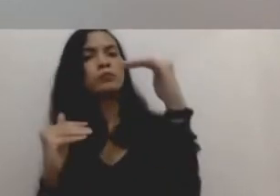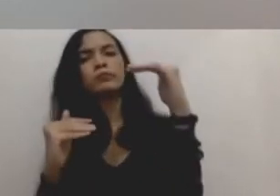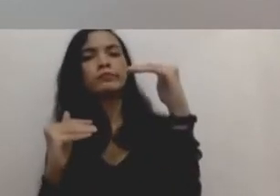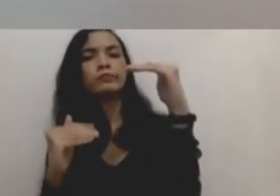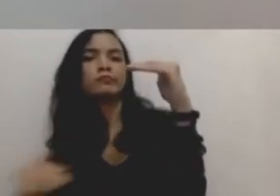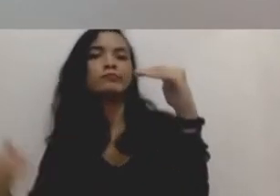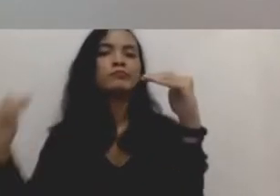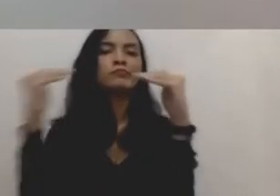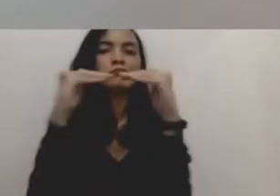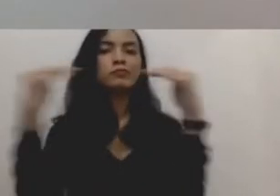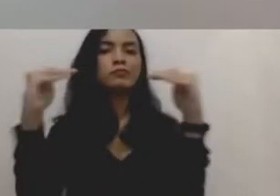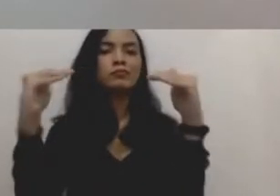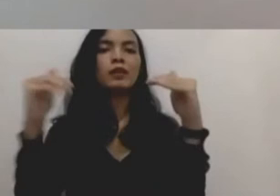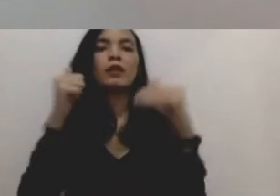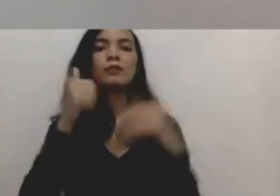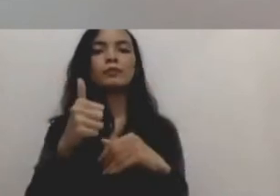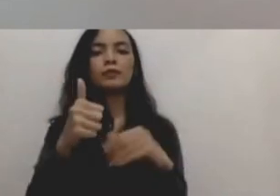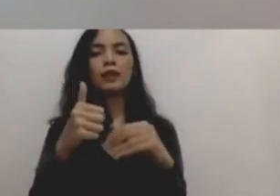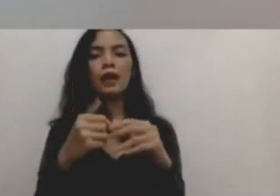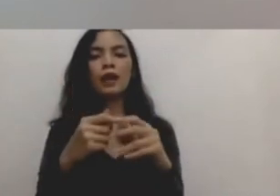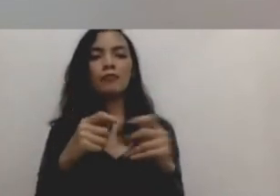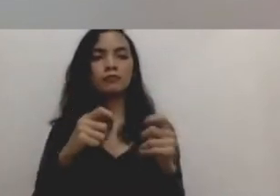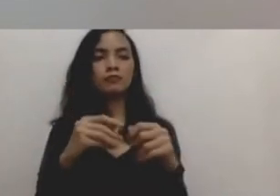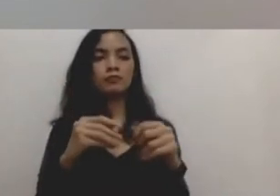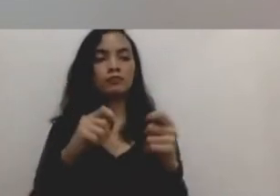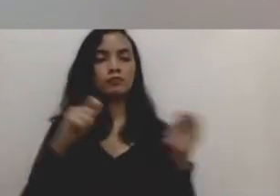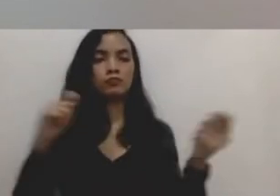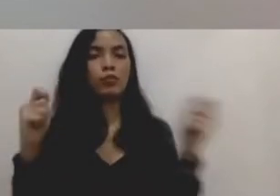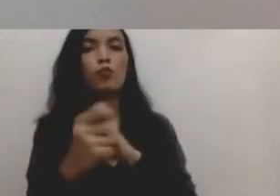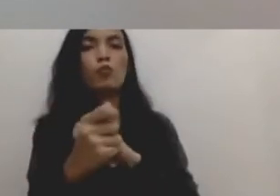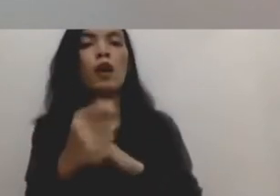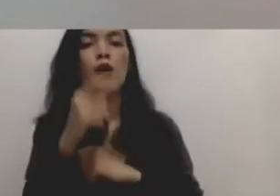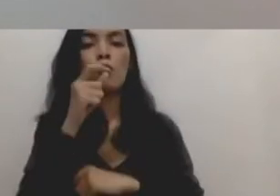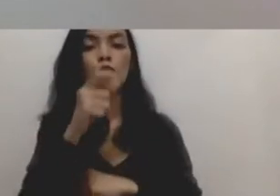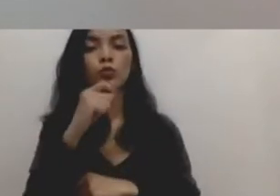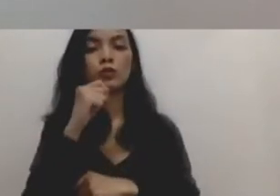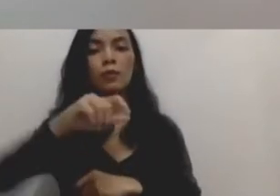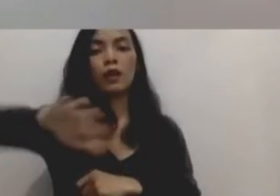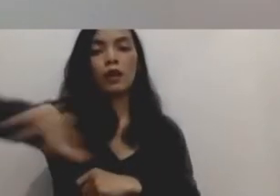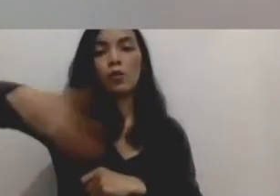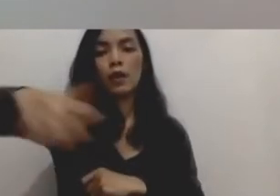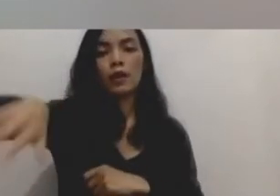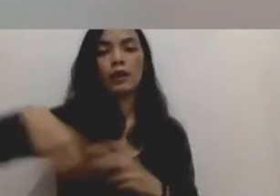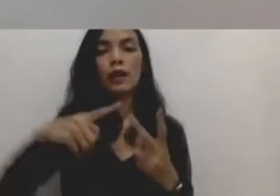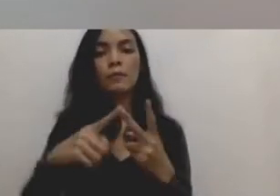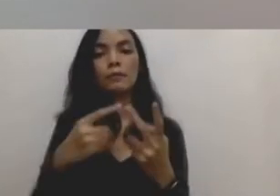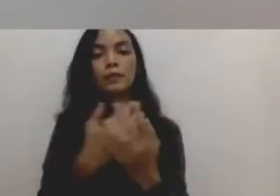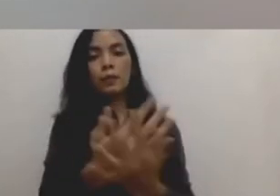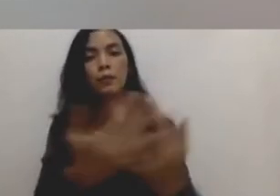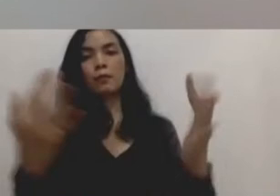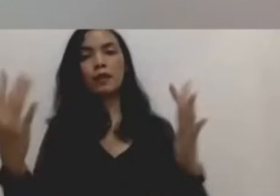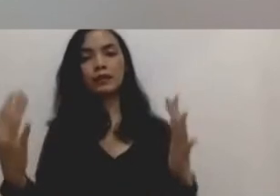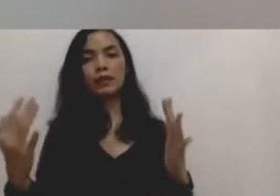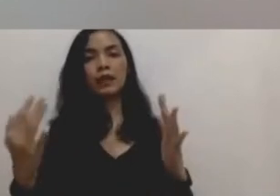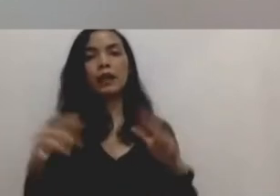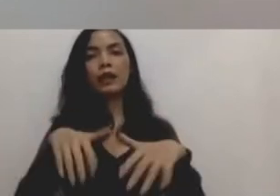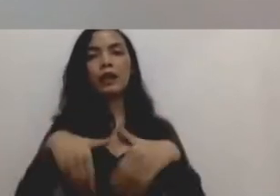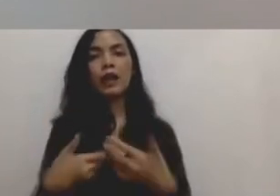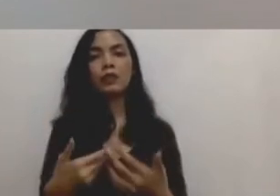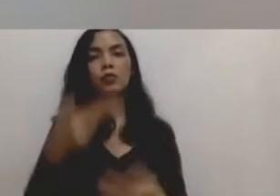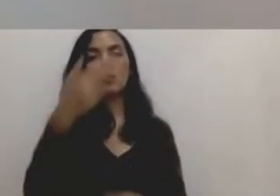transformatif yang membawa perubahan baik bagi keluarga, masyarakat maupun negara